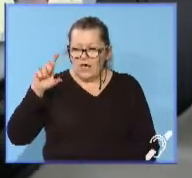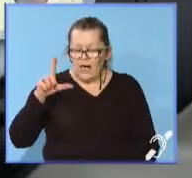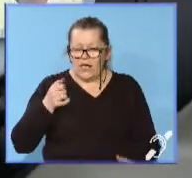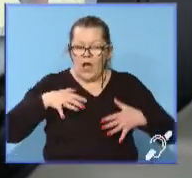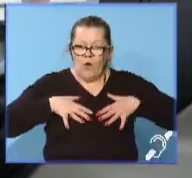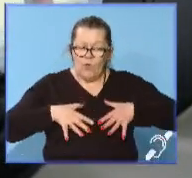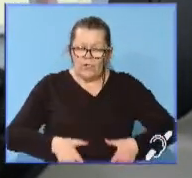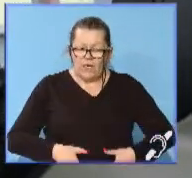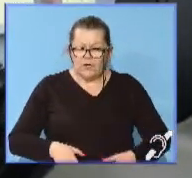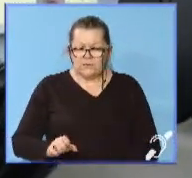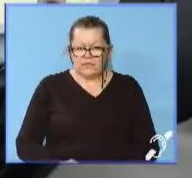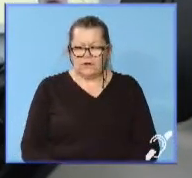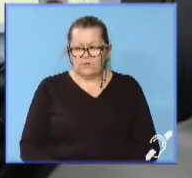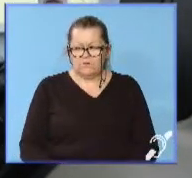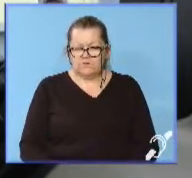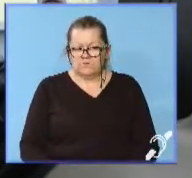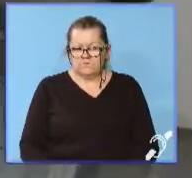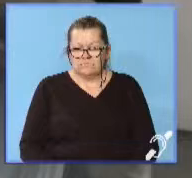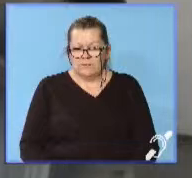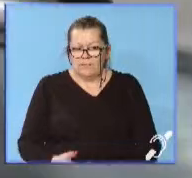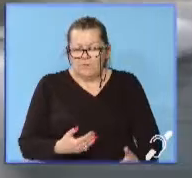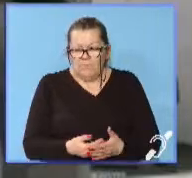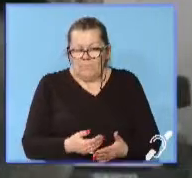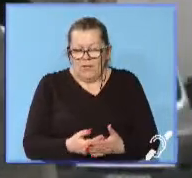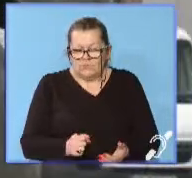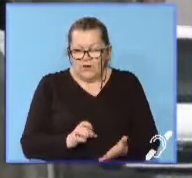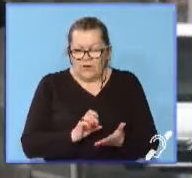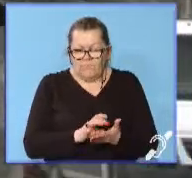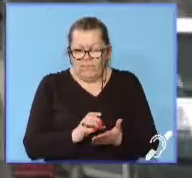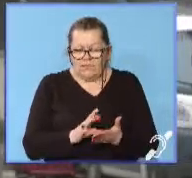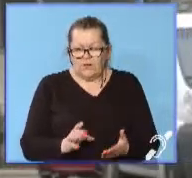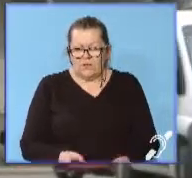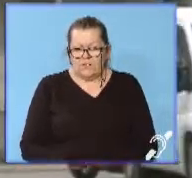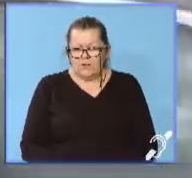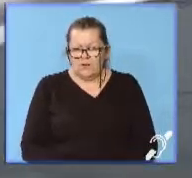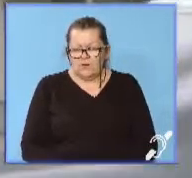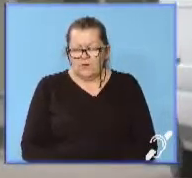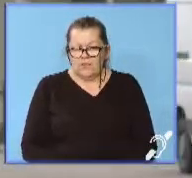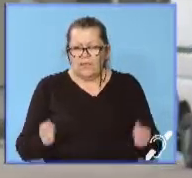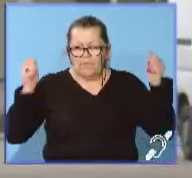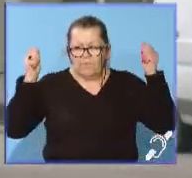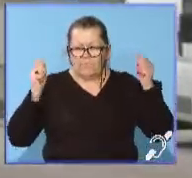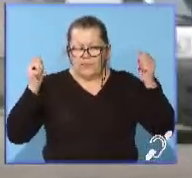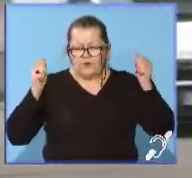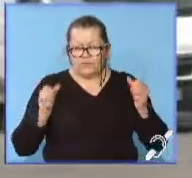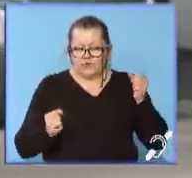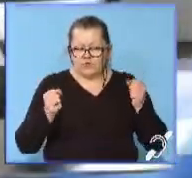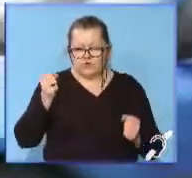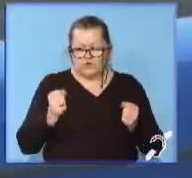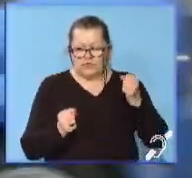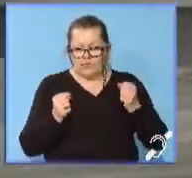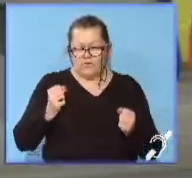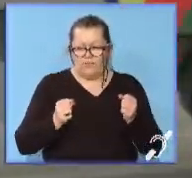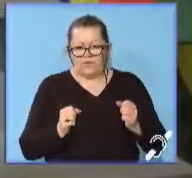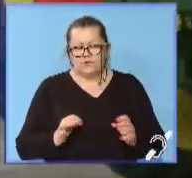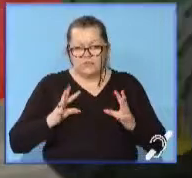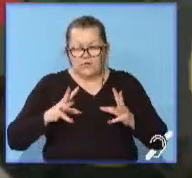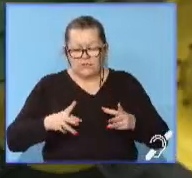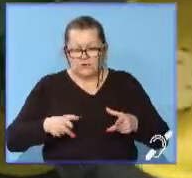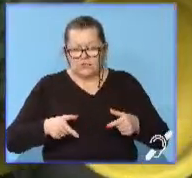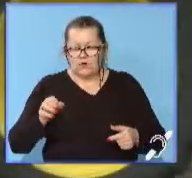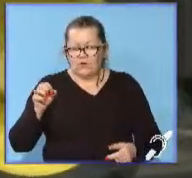ne a stopat n avem ce face ca urmare a protestului transportatorilor și producătorilor de cereale din județul